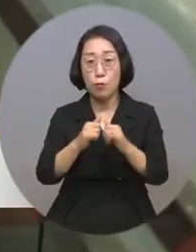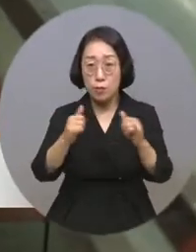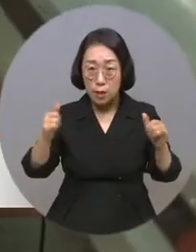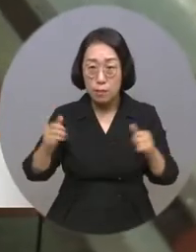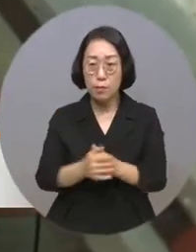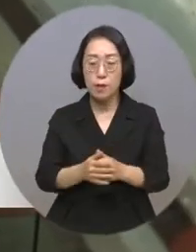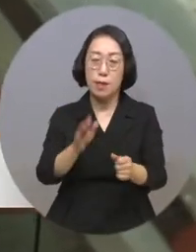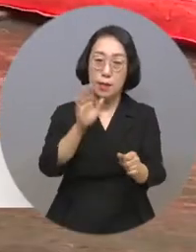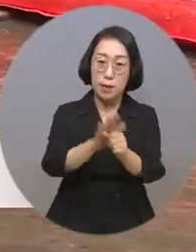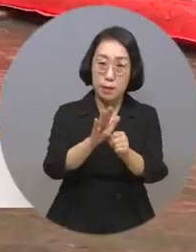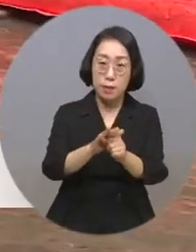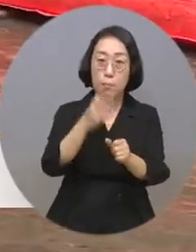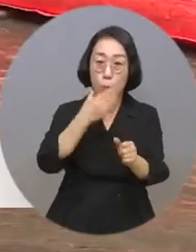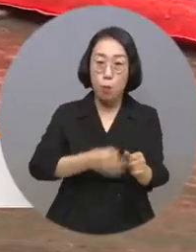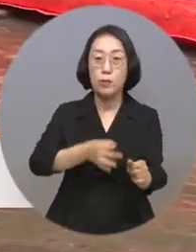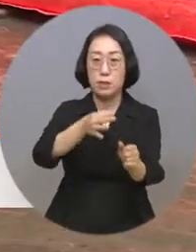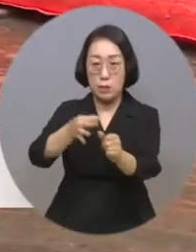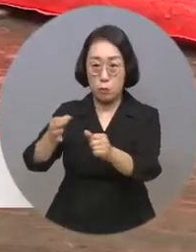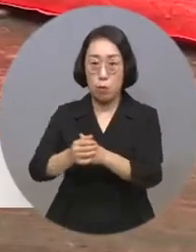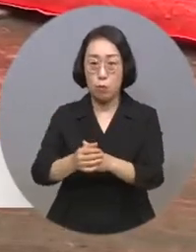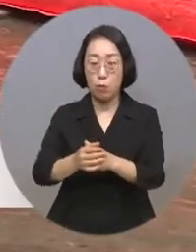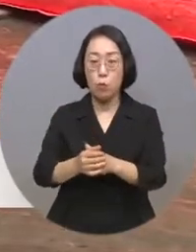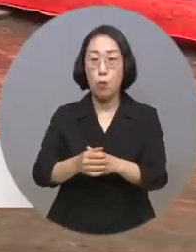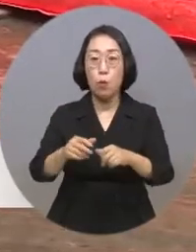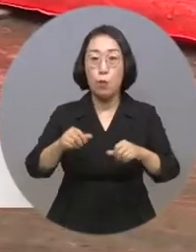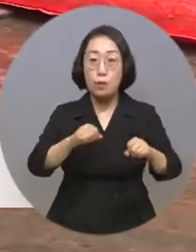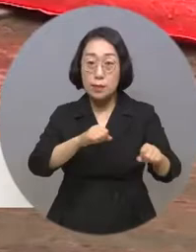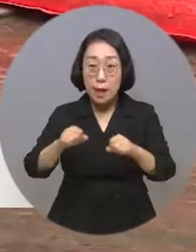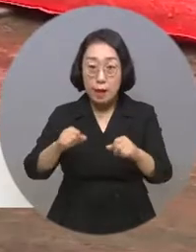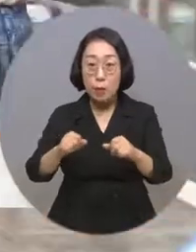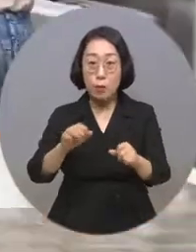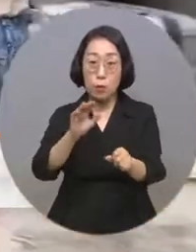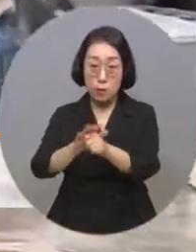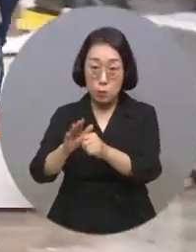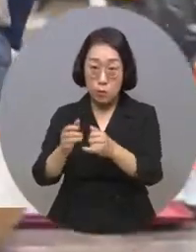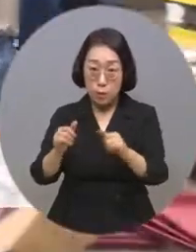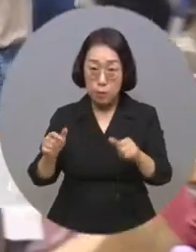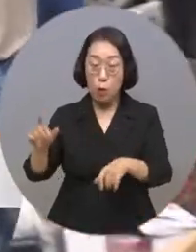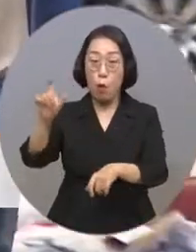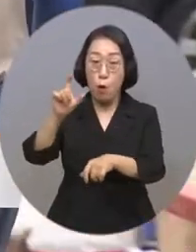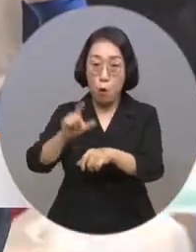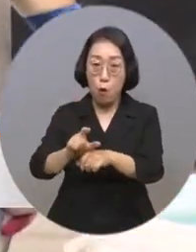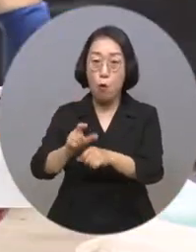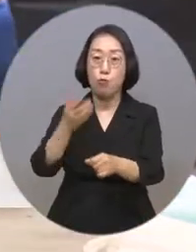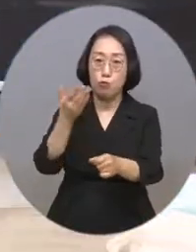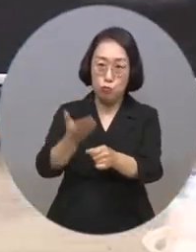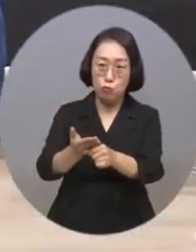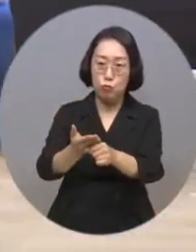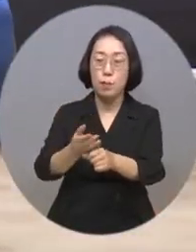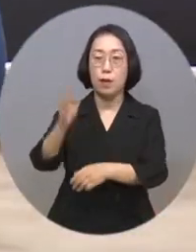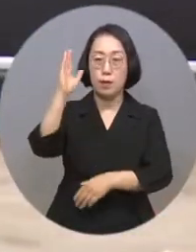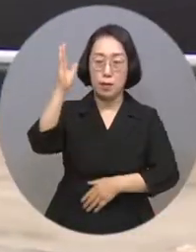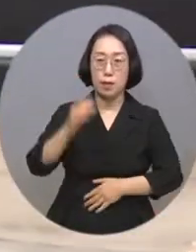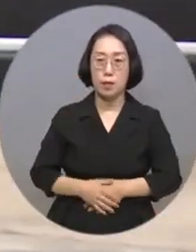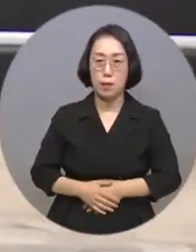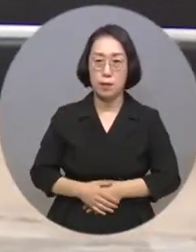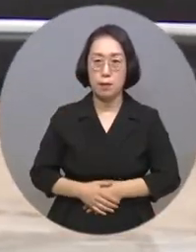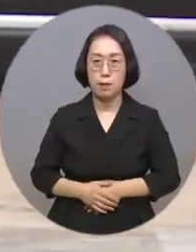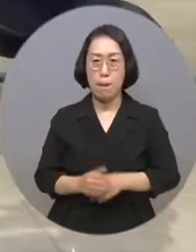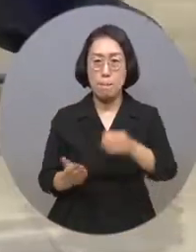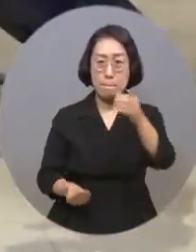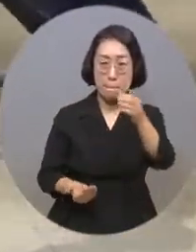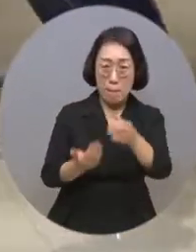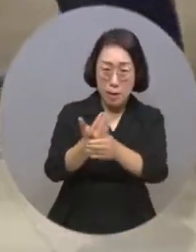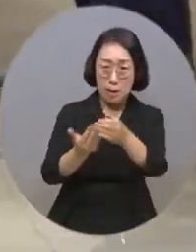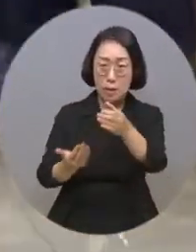적극 지원하고 장애인 활동지원 수급자에게는 특별지원급여를 추가한다고 밝혔습니다. 자연재난으로